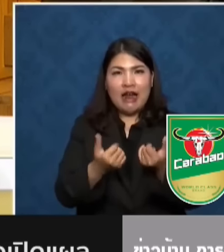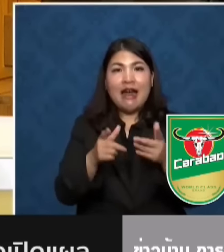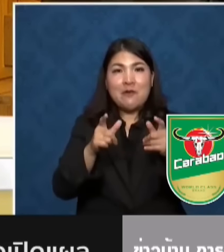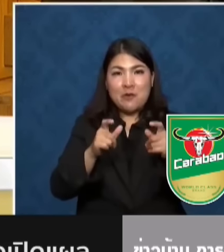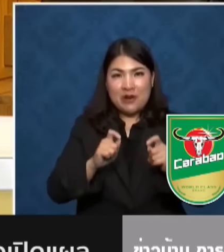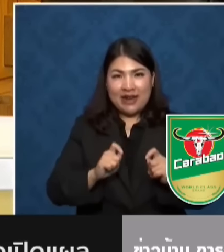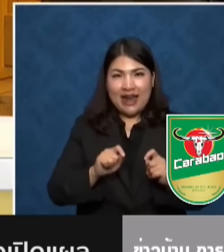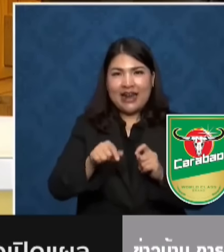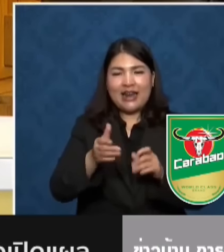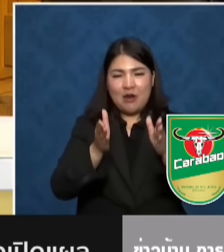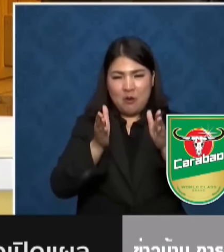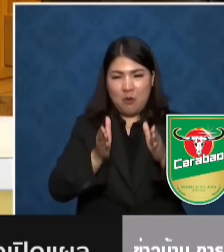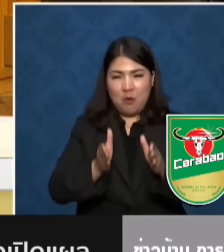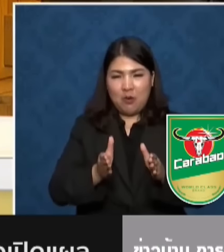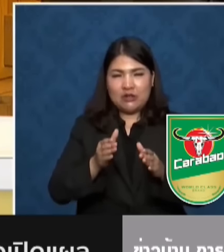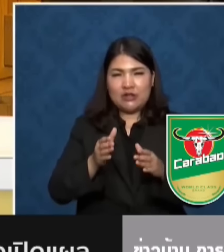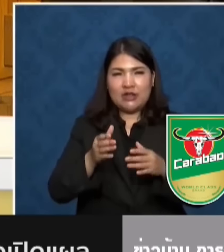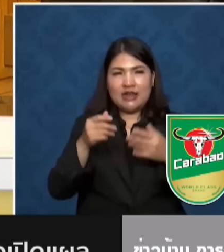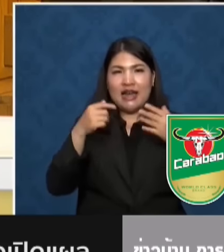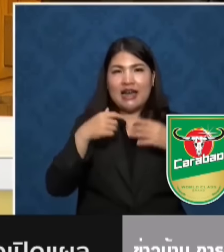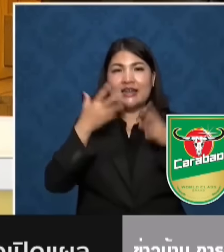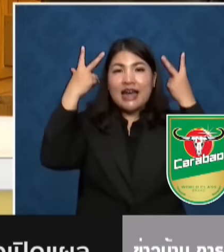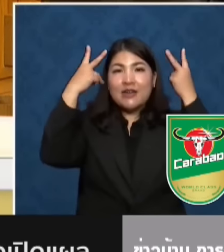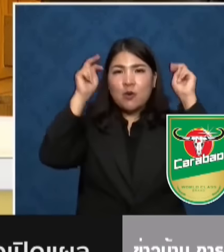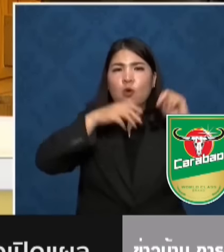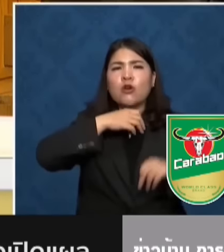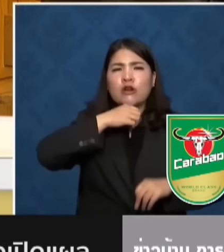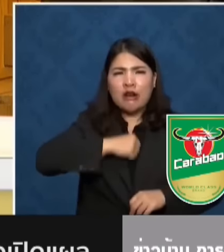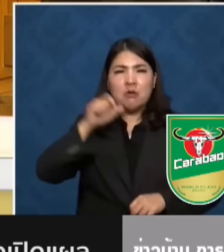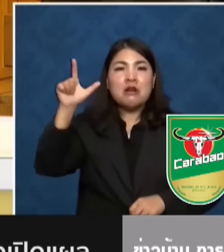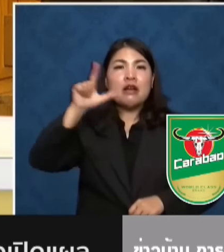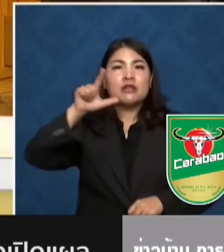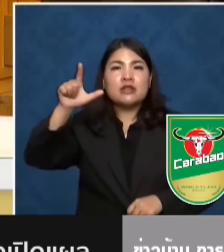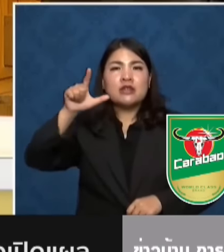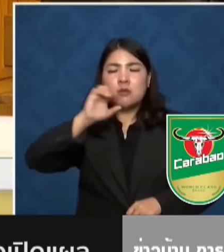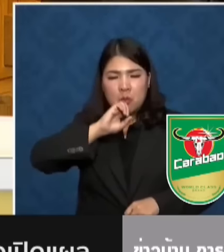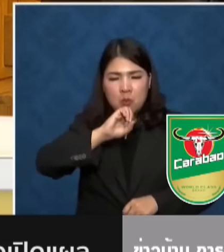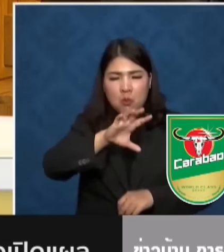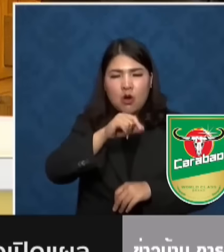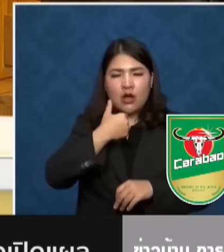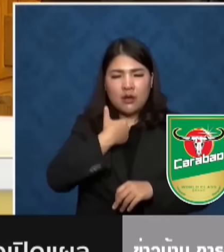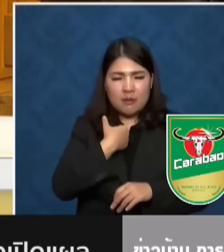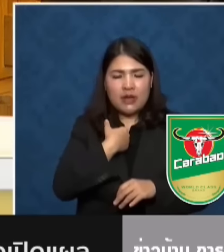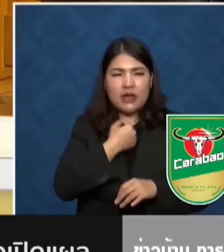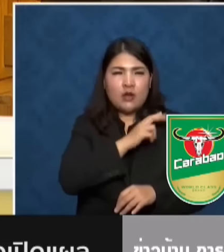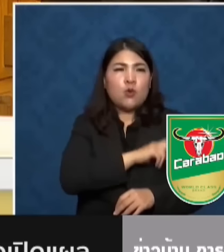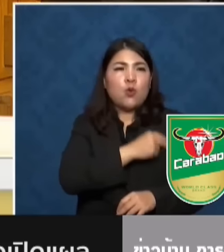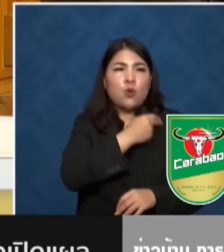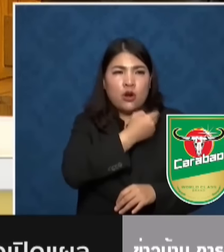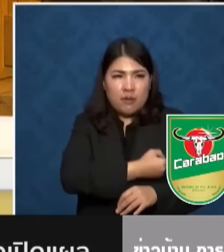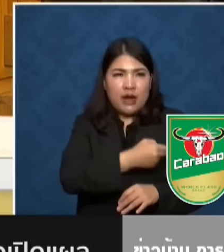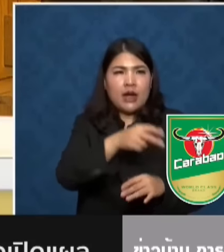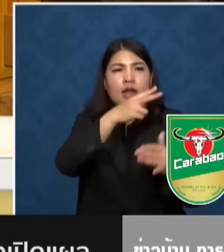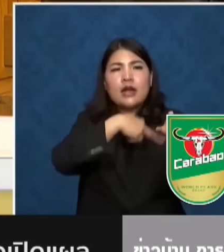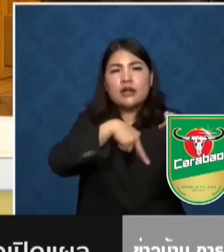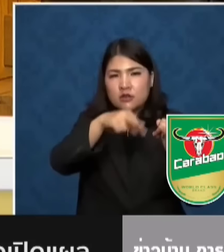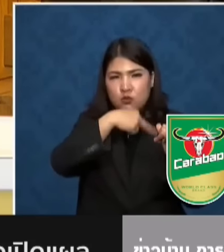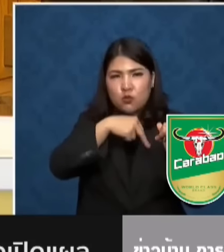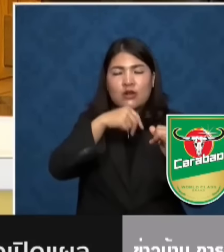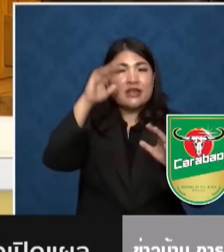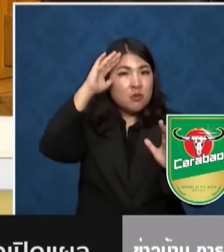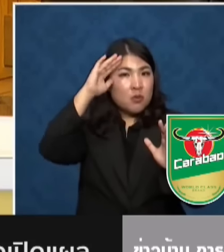ไปรักษาตัวที่โรงพยาบาลภายในวันเดียวเนี่ยการกระทำของรัฐบาลชุดที่แล้วใช้คำพูดอีกแบบนึงแต่เหตุการณ์เ